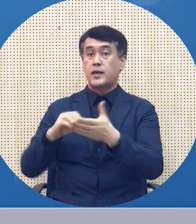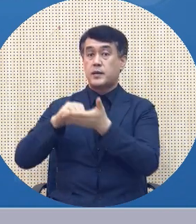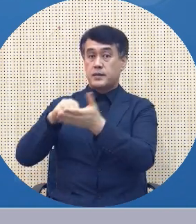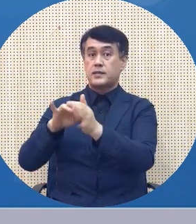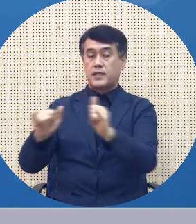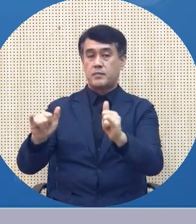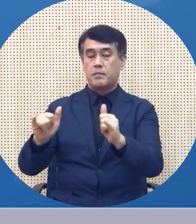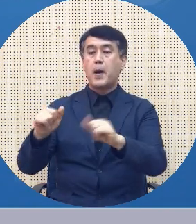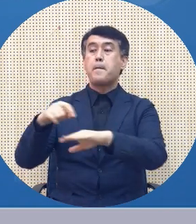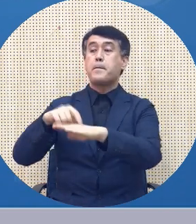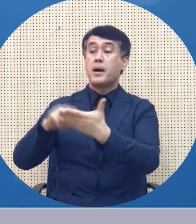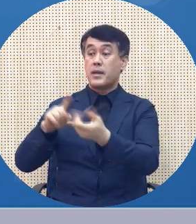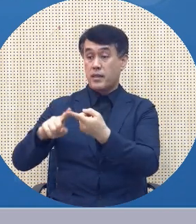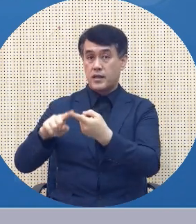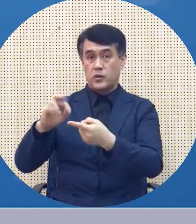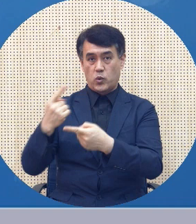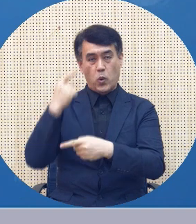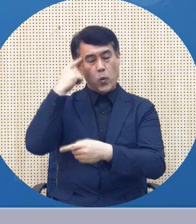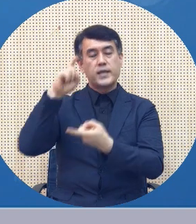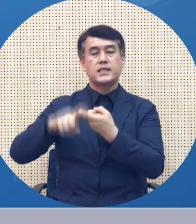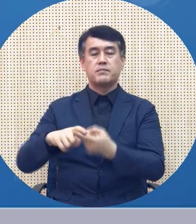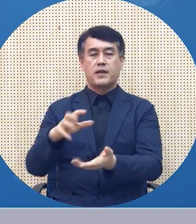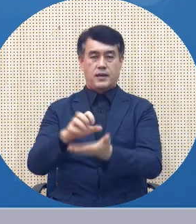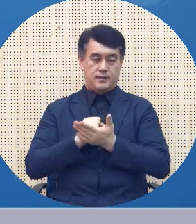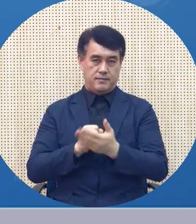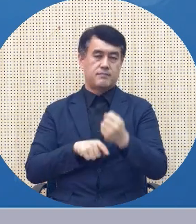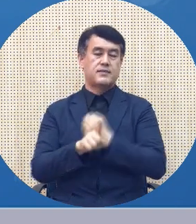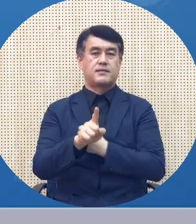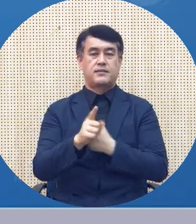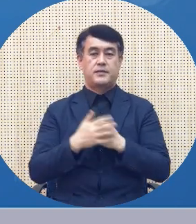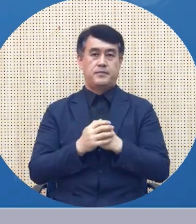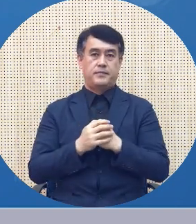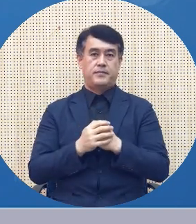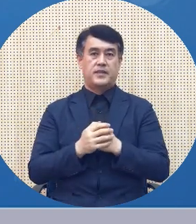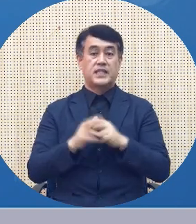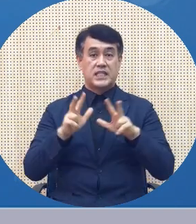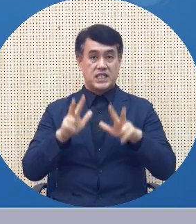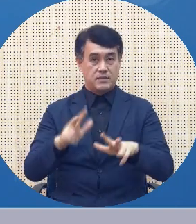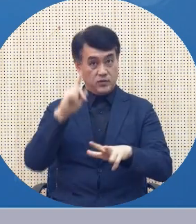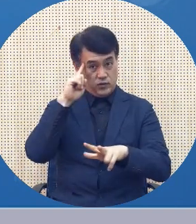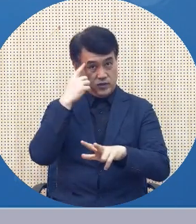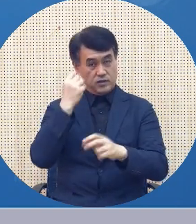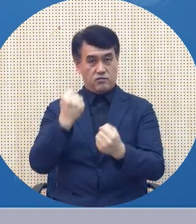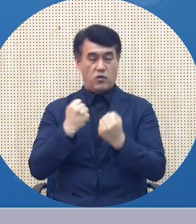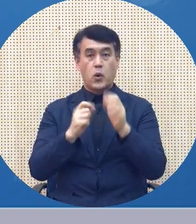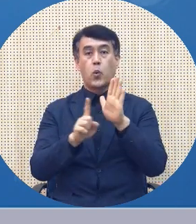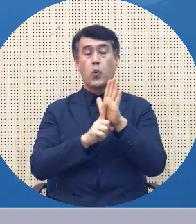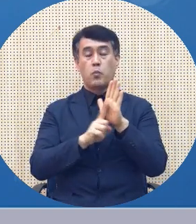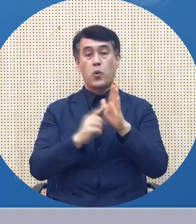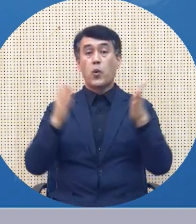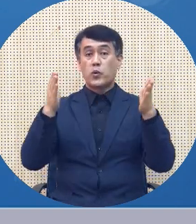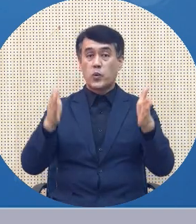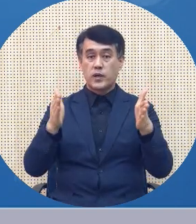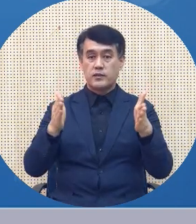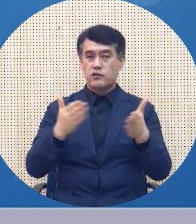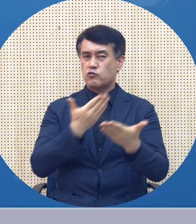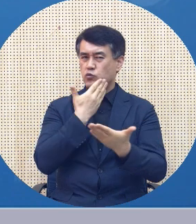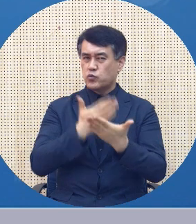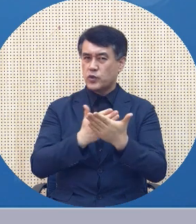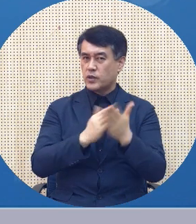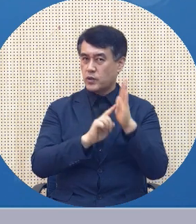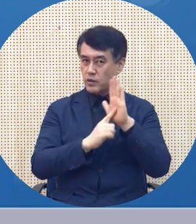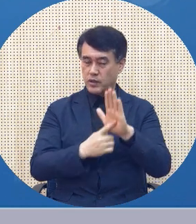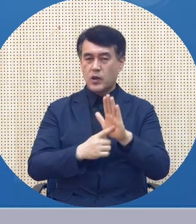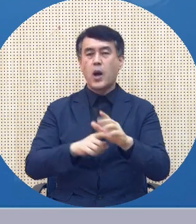건강까지 관심을 갖자는 메시지입니다. 이번 정신건강 홍보주간에는 핵심 메시지와 함께 일상생활에서